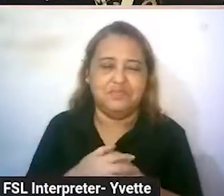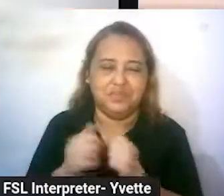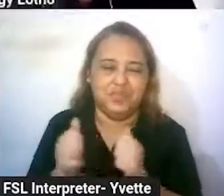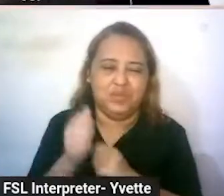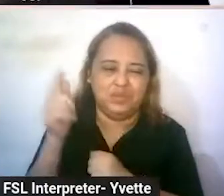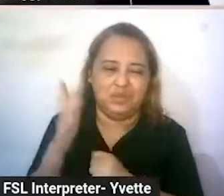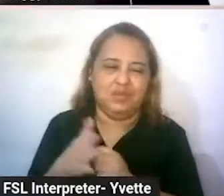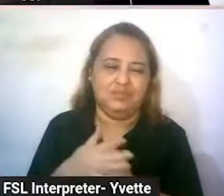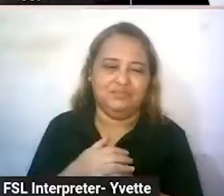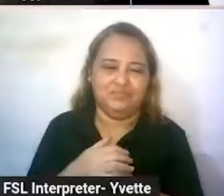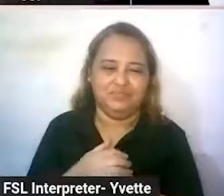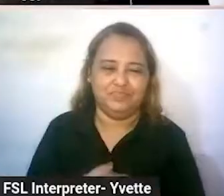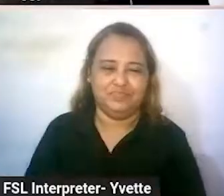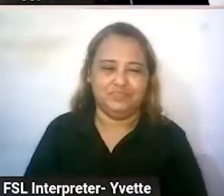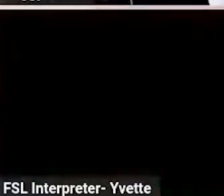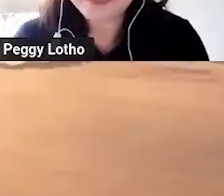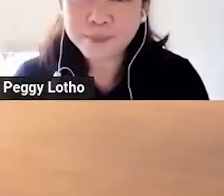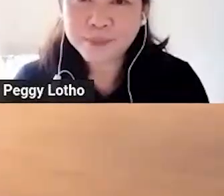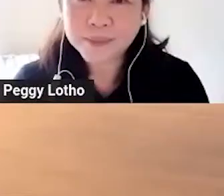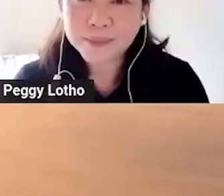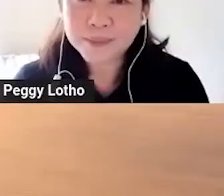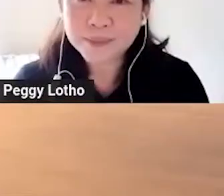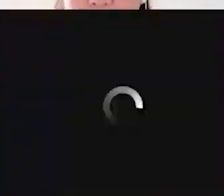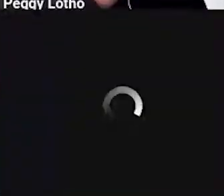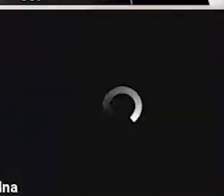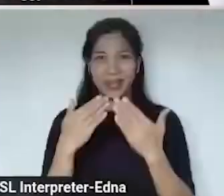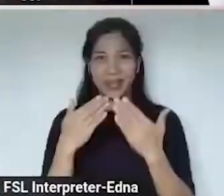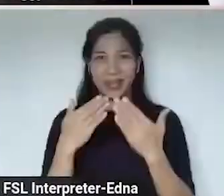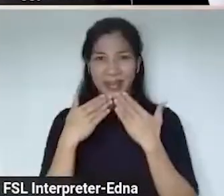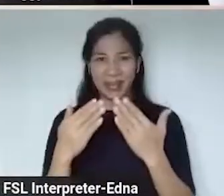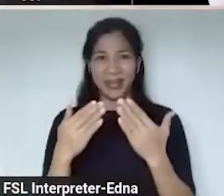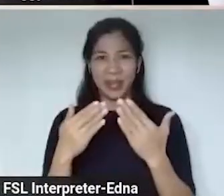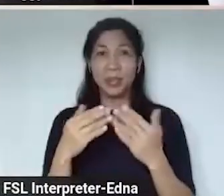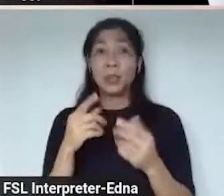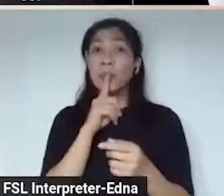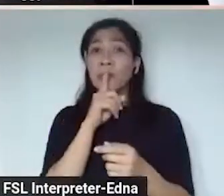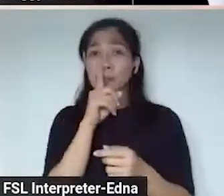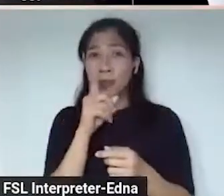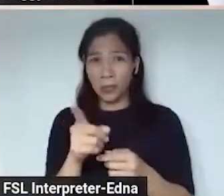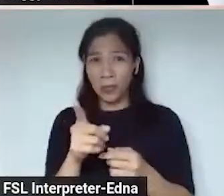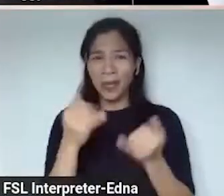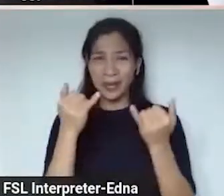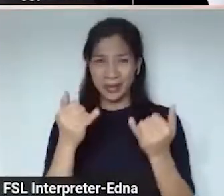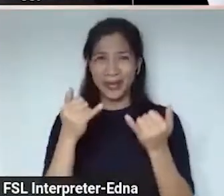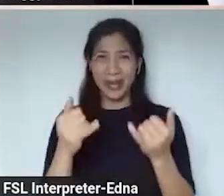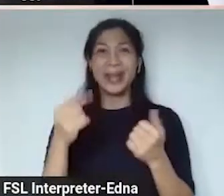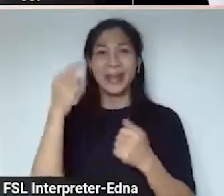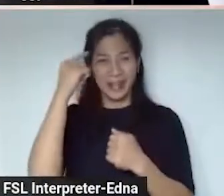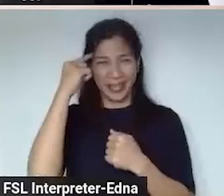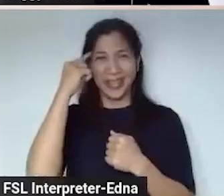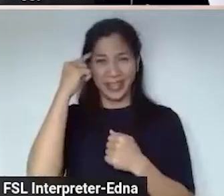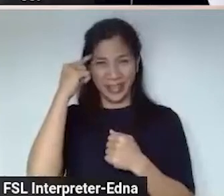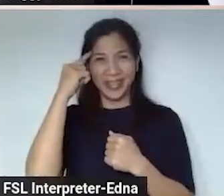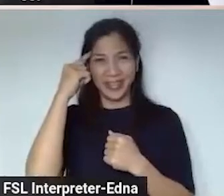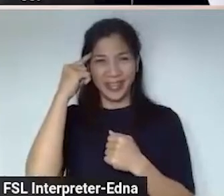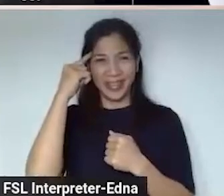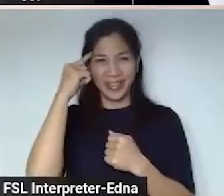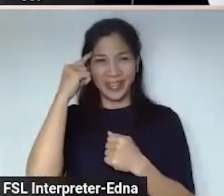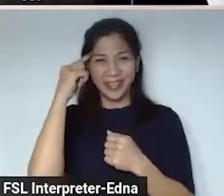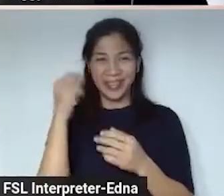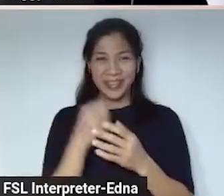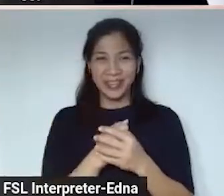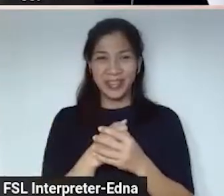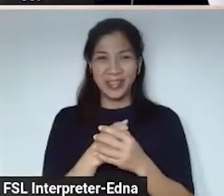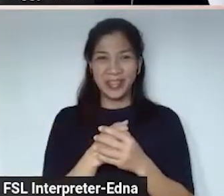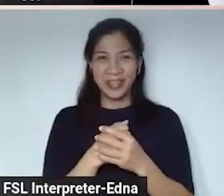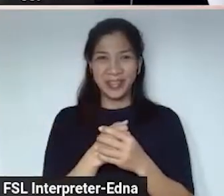That's a very good question, Ma'am Peggy. Ano? Totoo yan. Ngayon ko lang na-realize. na-realize ko naman